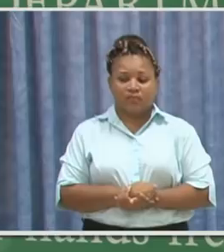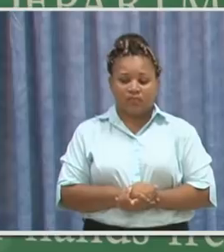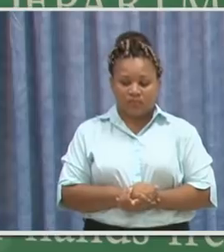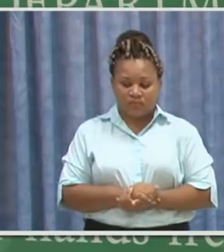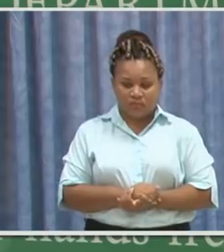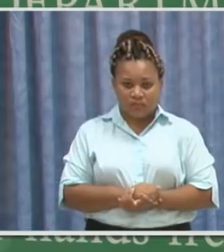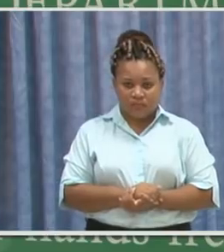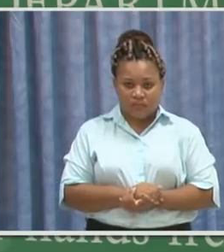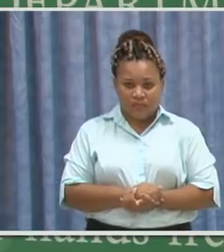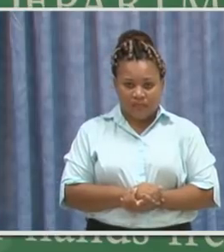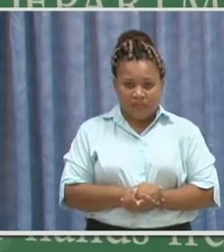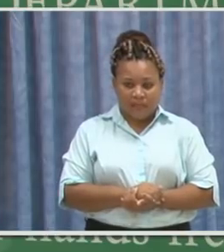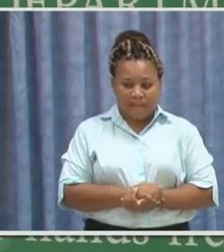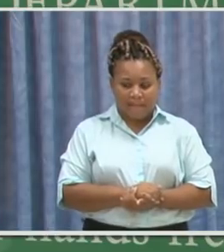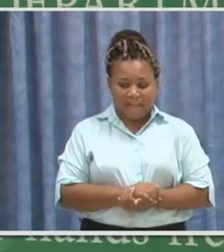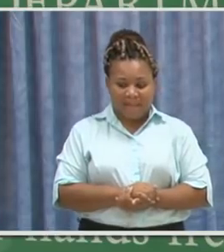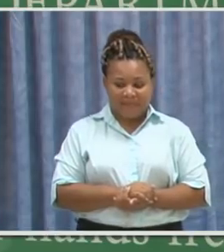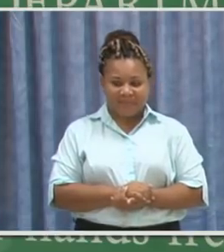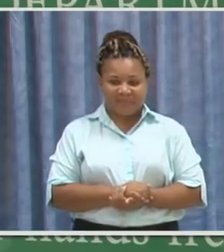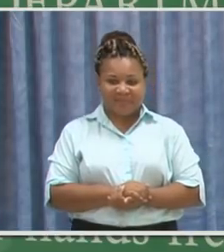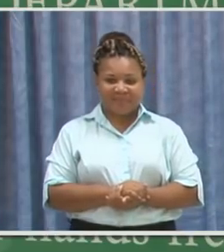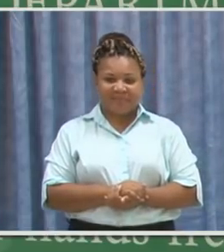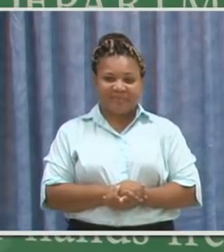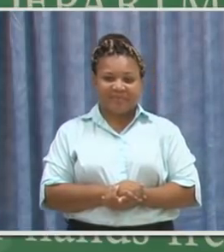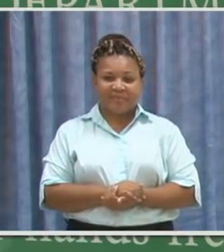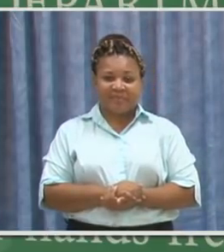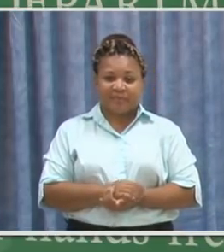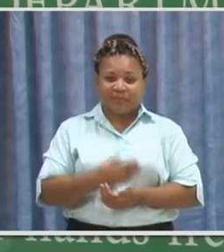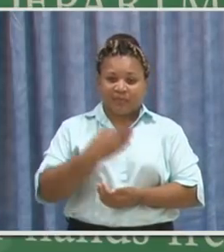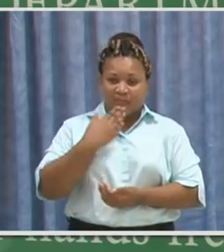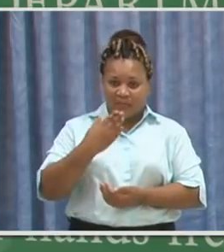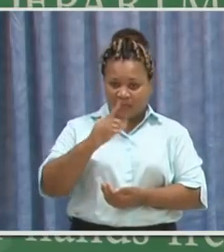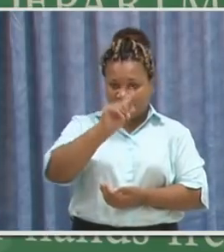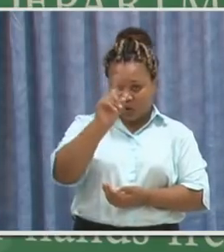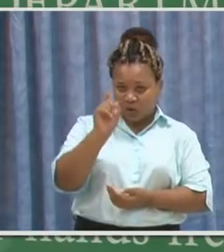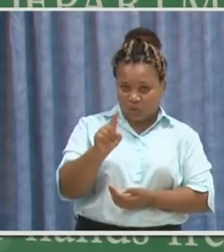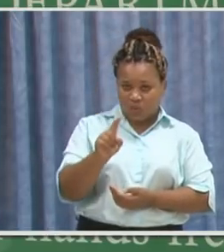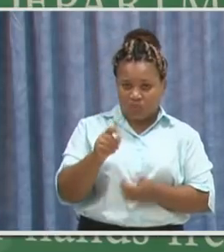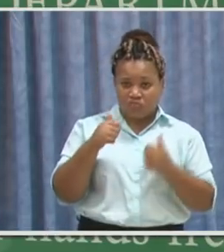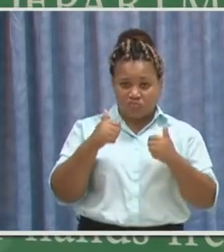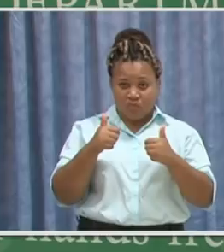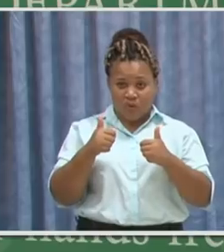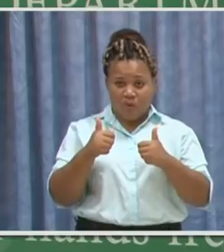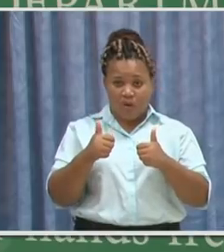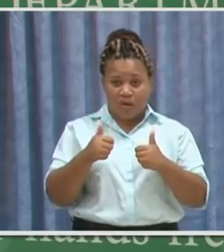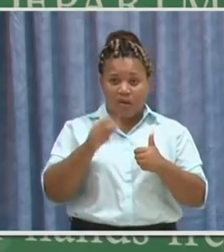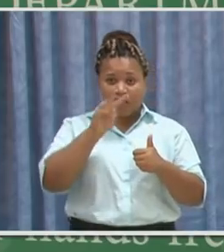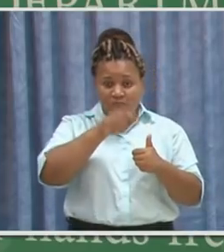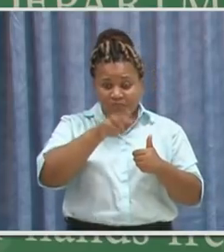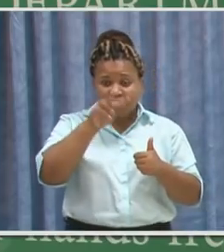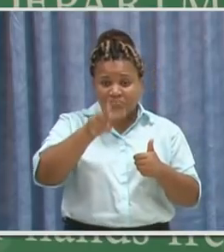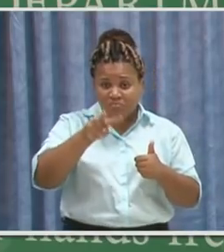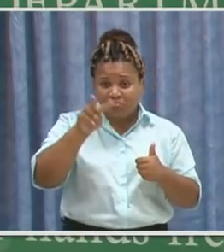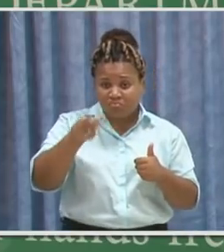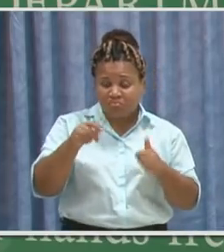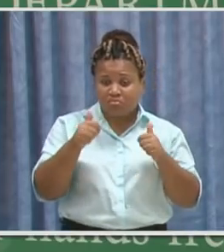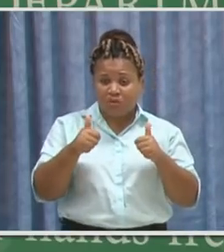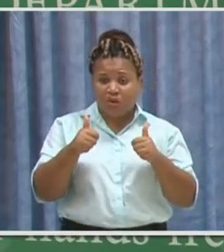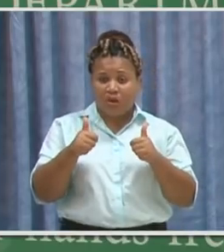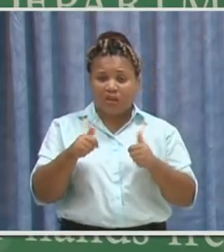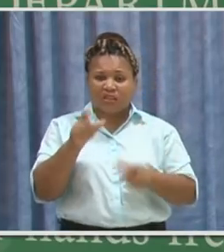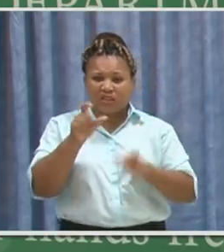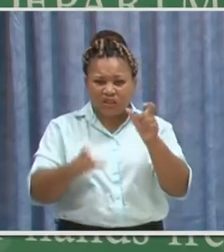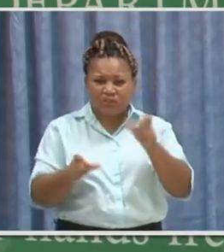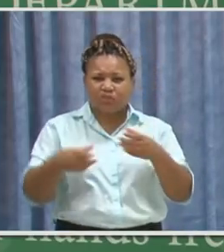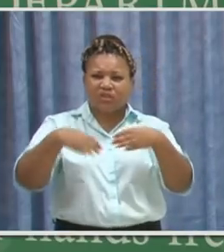en a pas grand idée assez. C'est pourquoi il est important pour nous continuer à renforcer ce bon message. Et ça, un